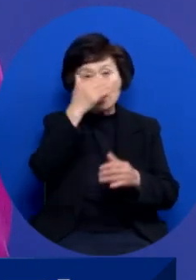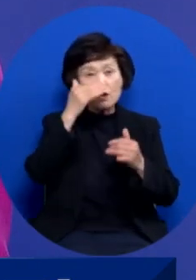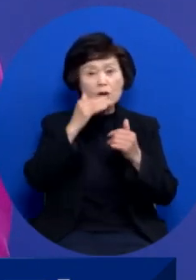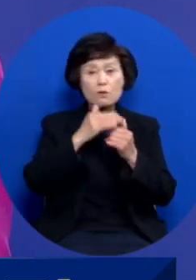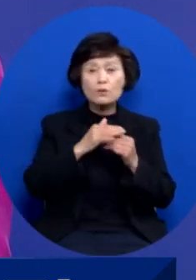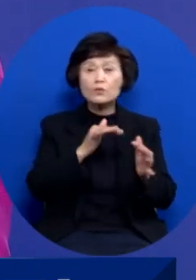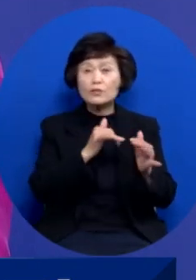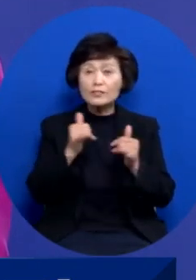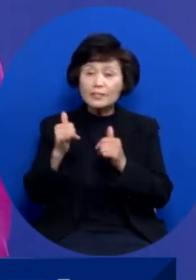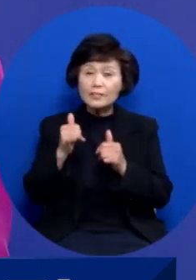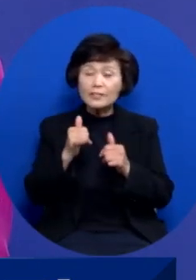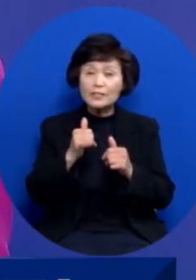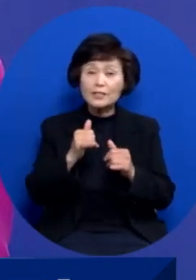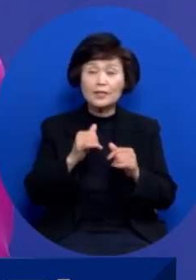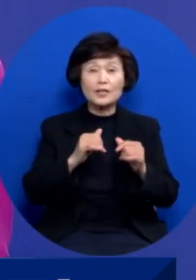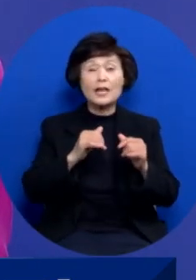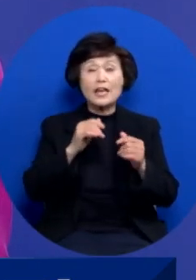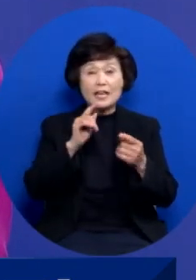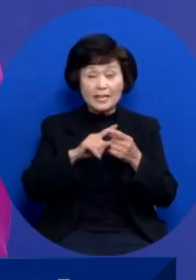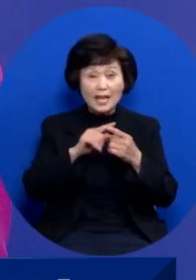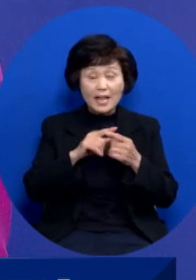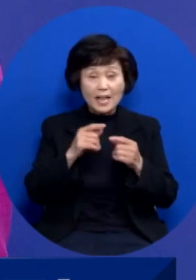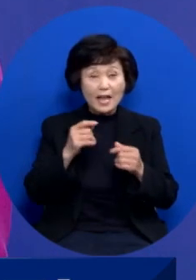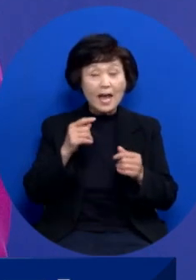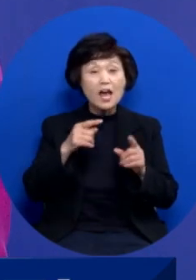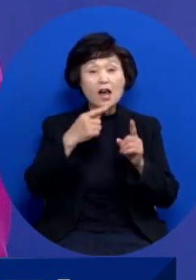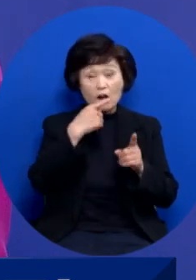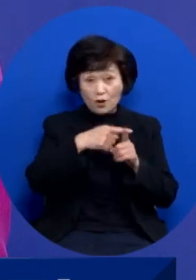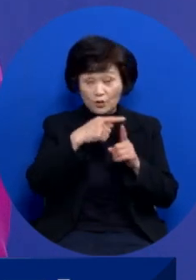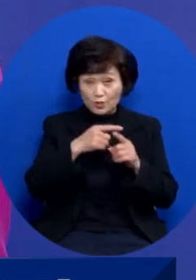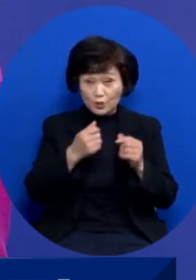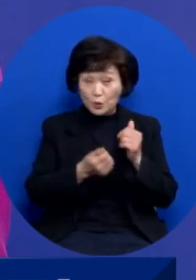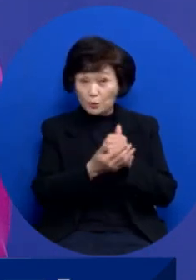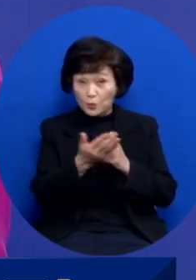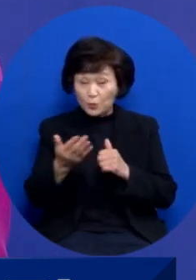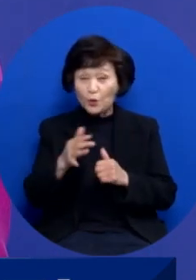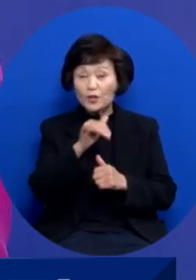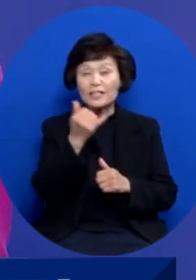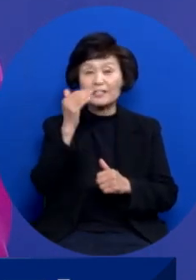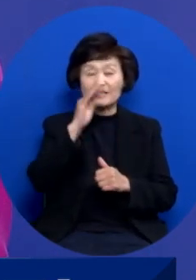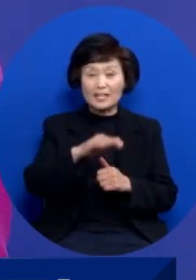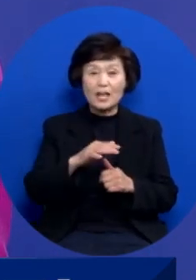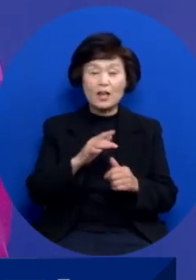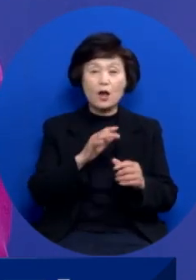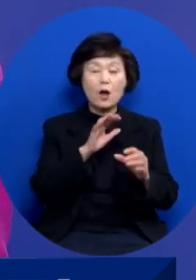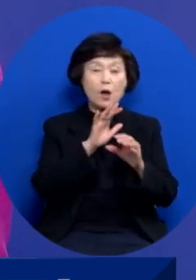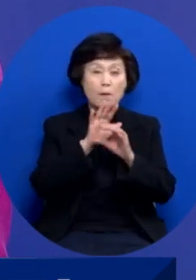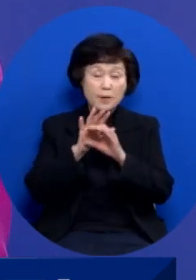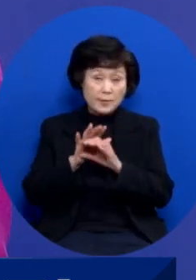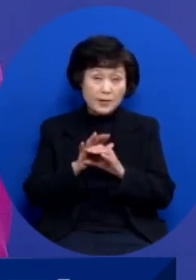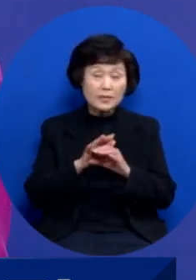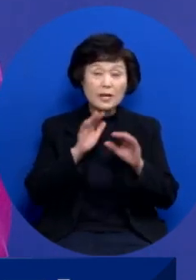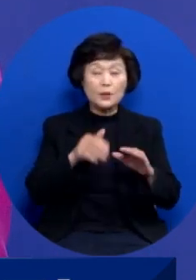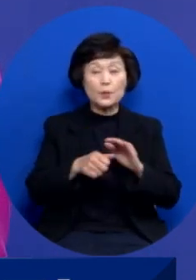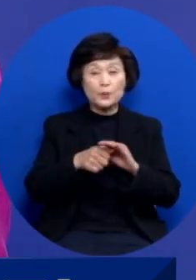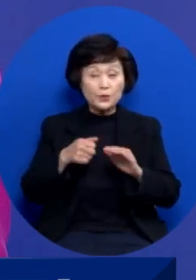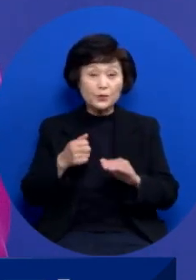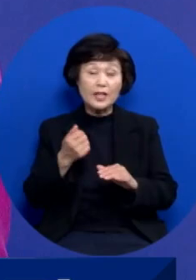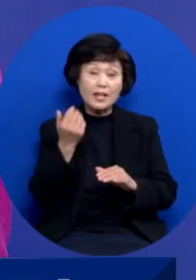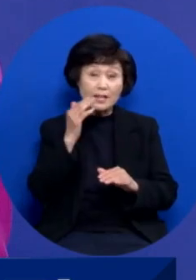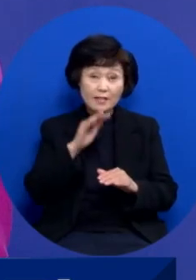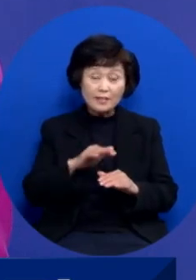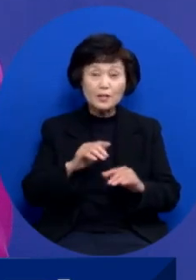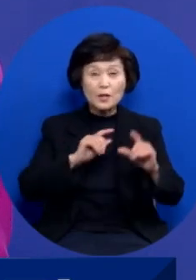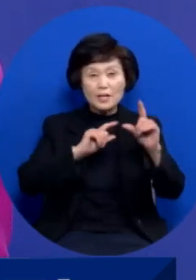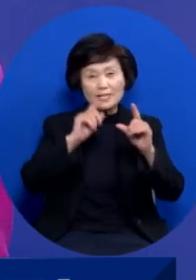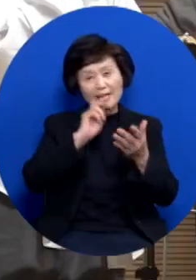주고 있는데요. 한 교단이 다음 세대 부흥을 도모하고 팬데믹으로 위축됐던 찬양 문화를 살리기 위해 나섰다고 합니다. 장현수